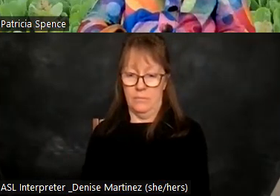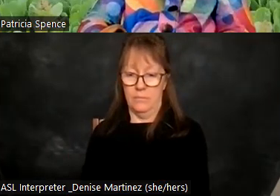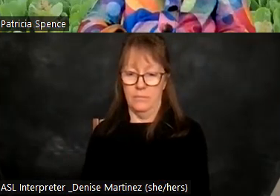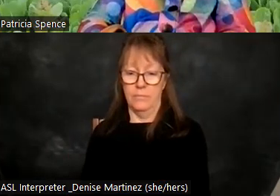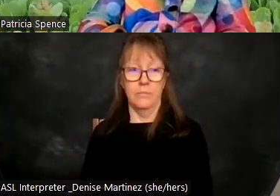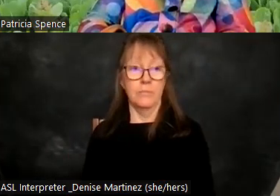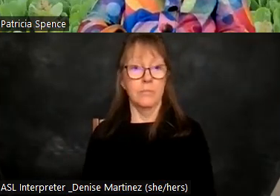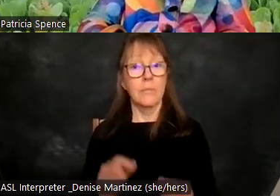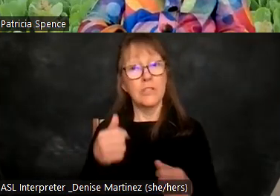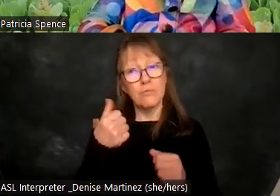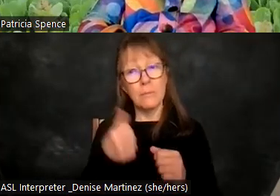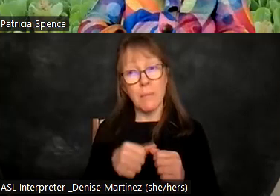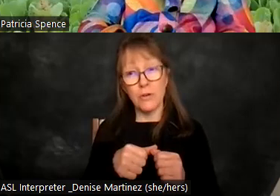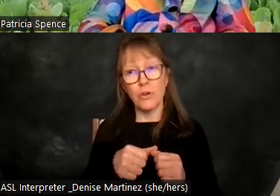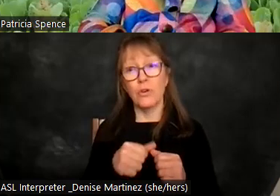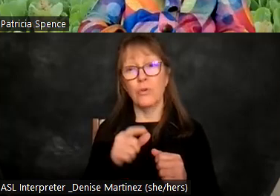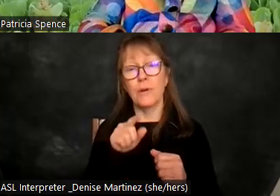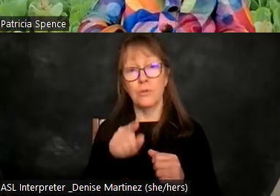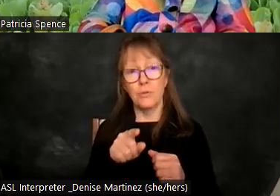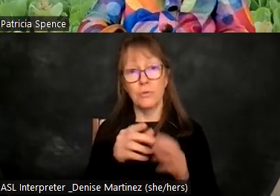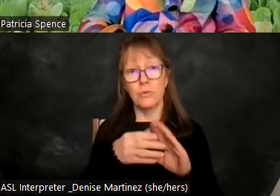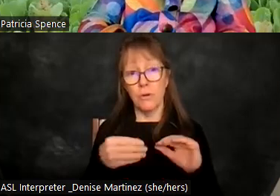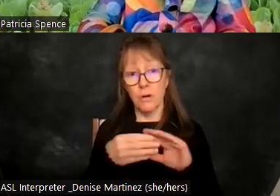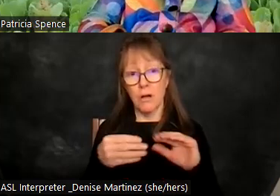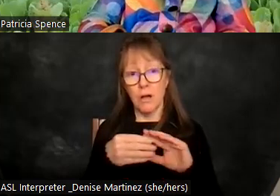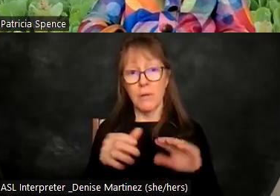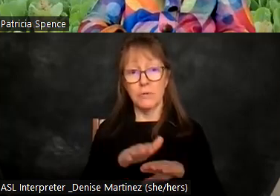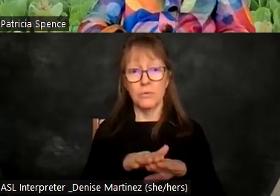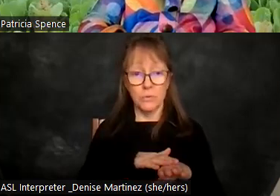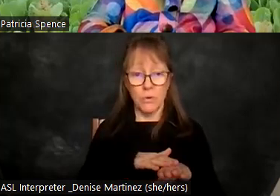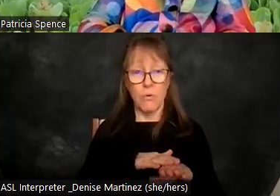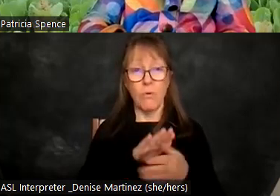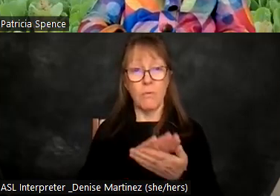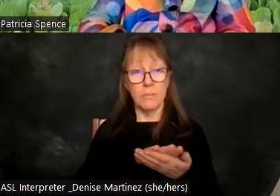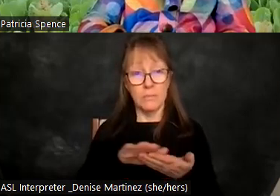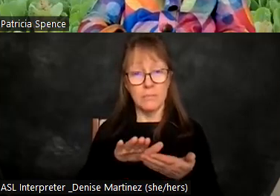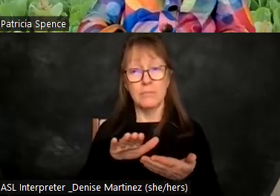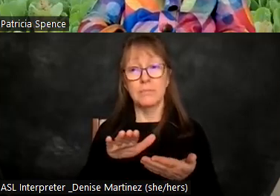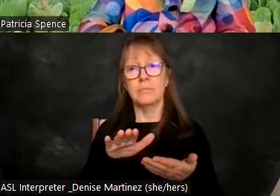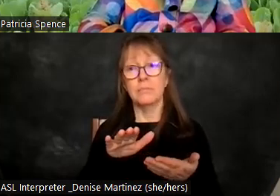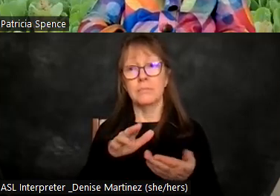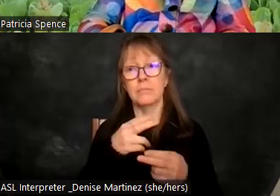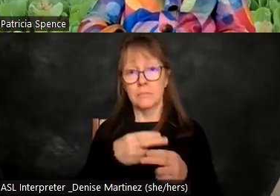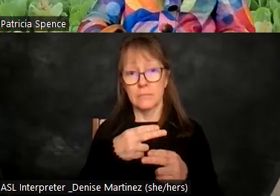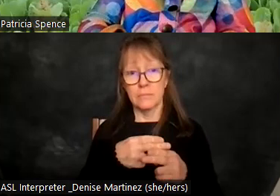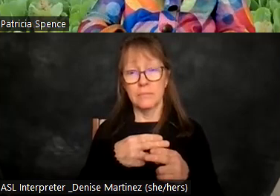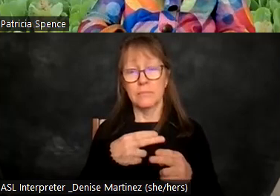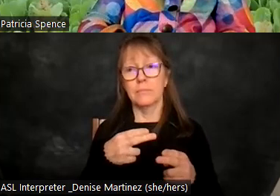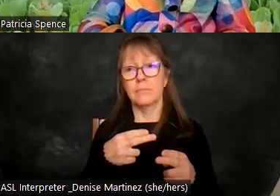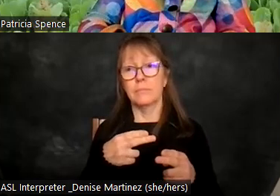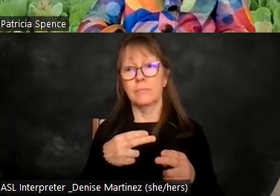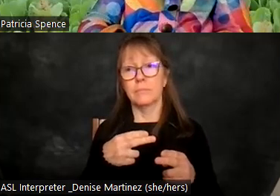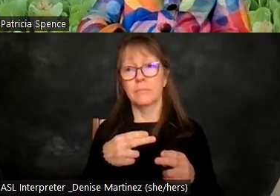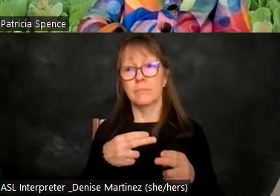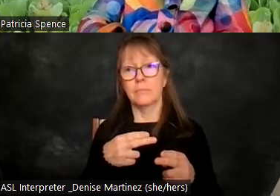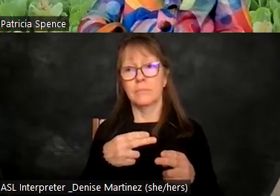moi, je vais faire changer, là, on va poser une question, and parler là, name again, et please sinon have, encore, pour interpreters